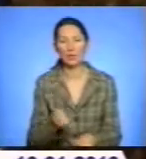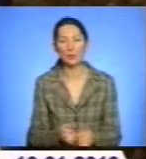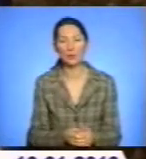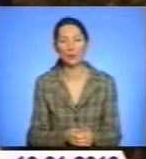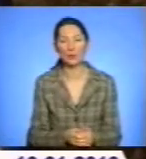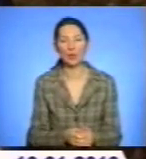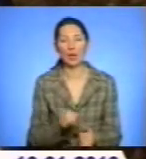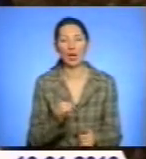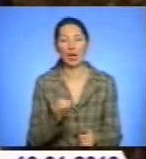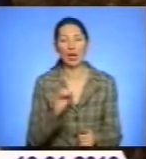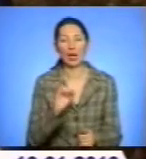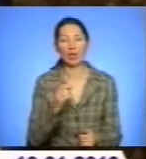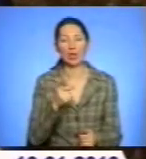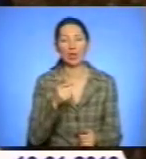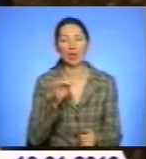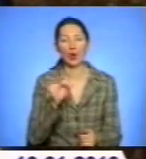Ігоря